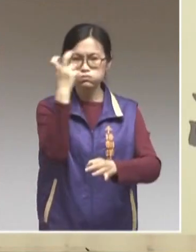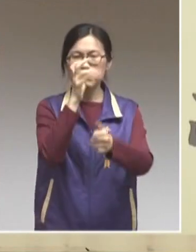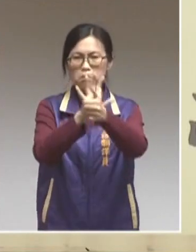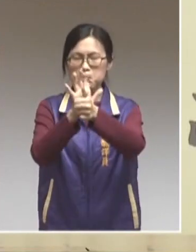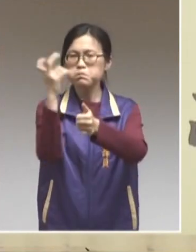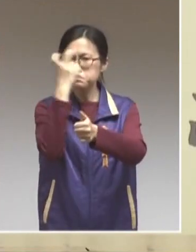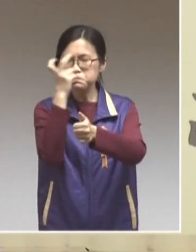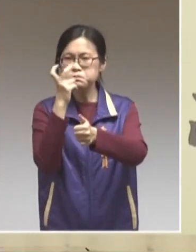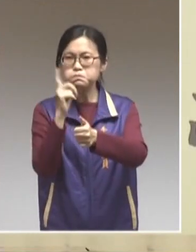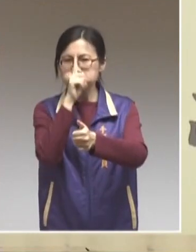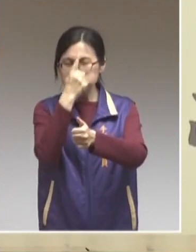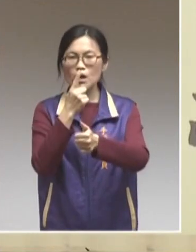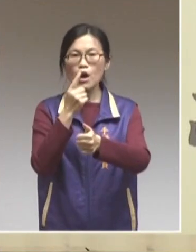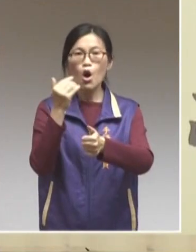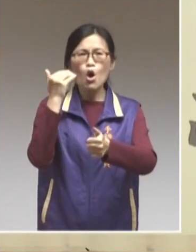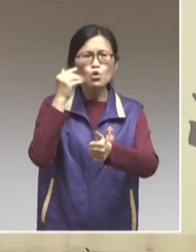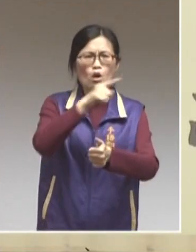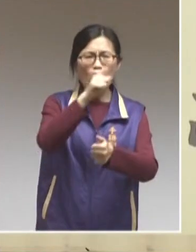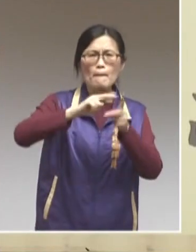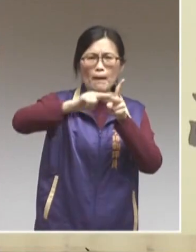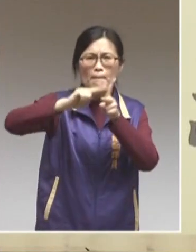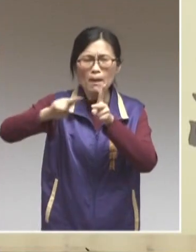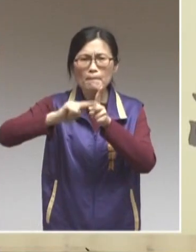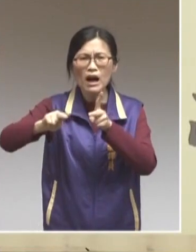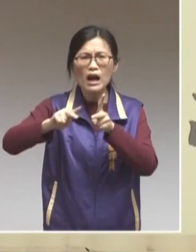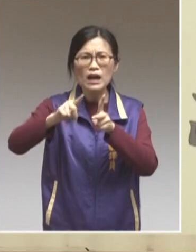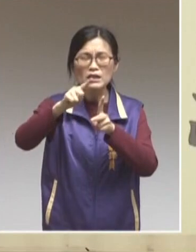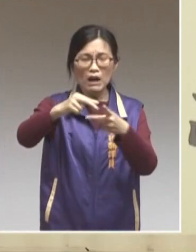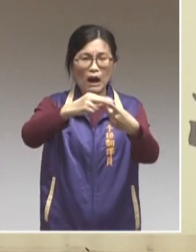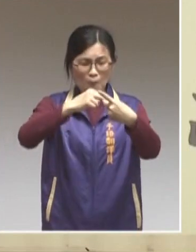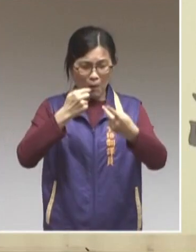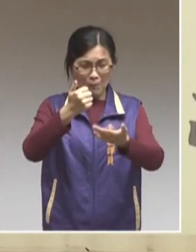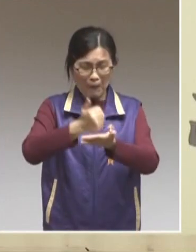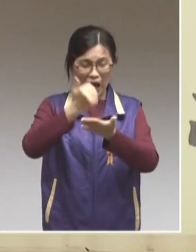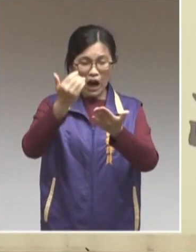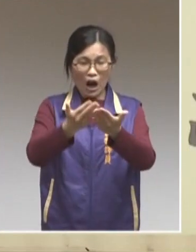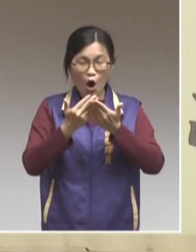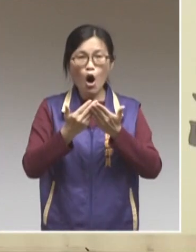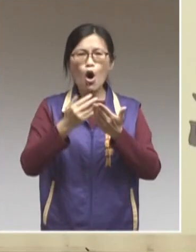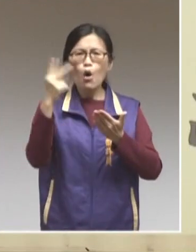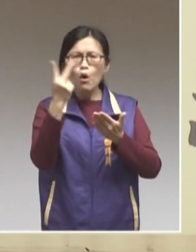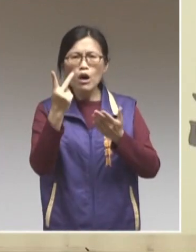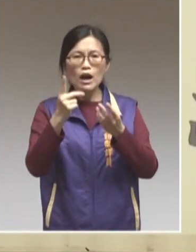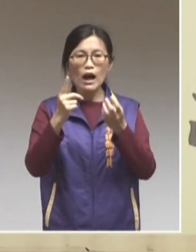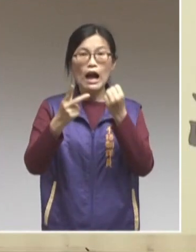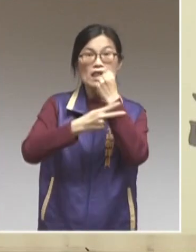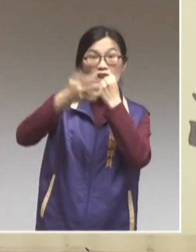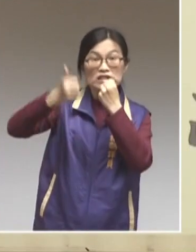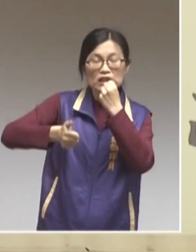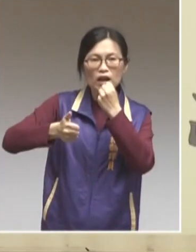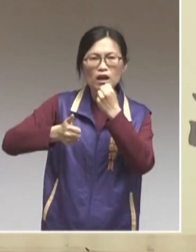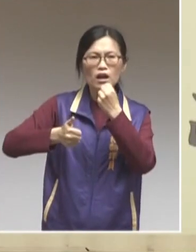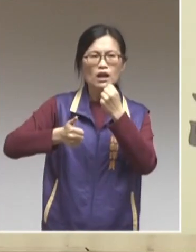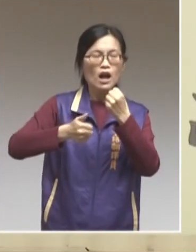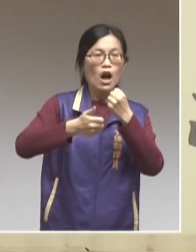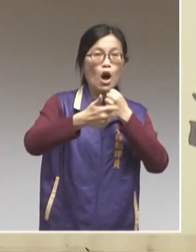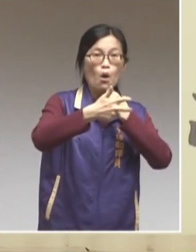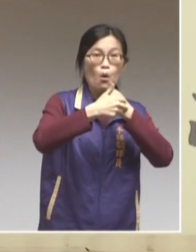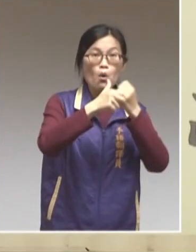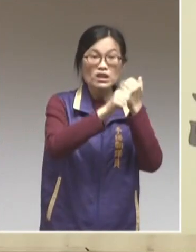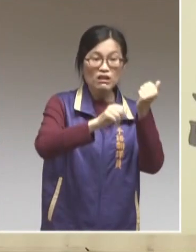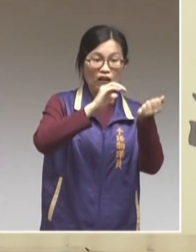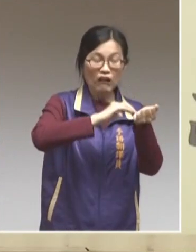托假如有收到通知或者是我们的里长有跟我们的这个卫生局的人员